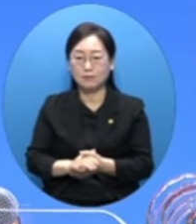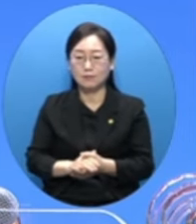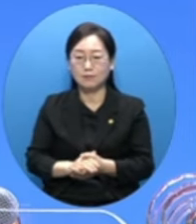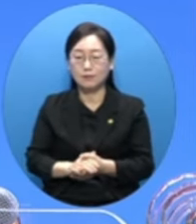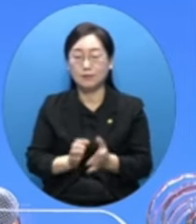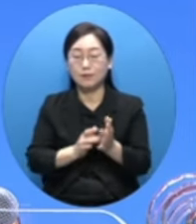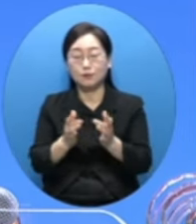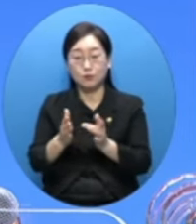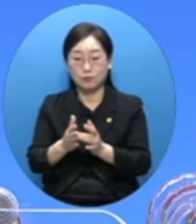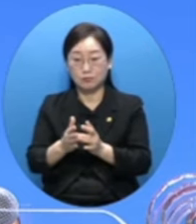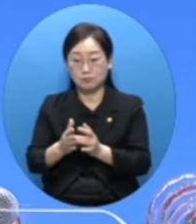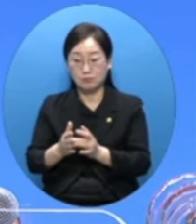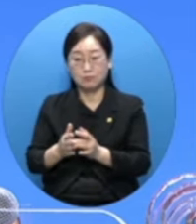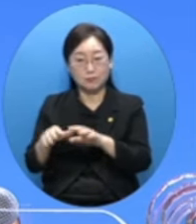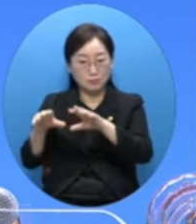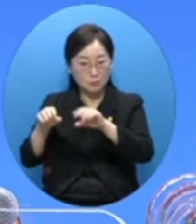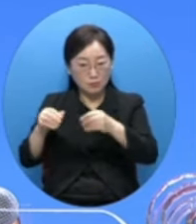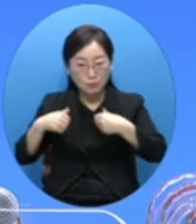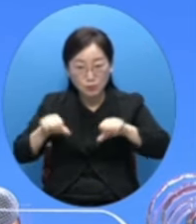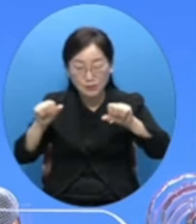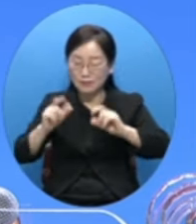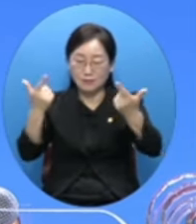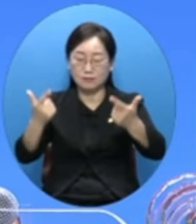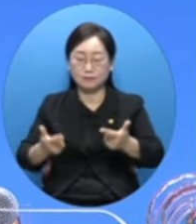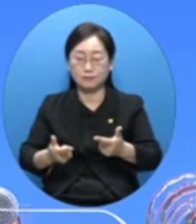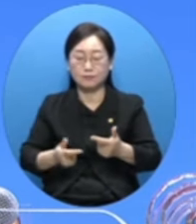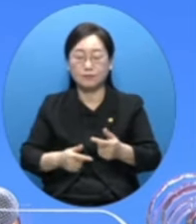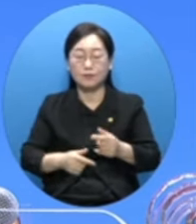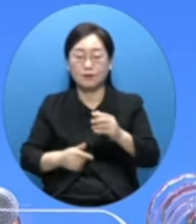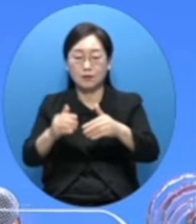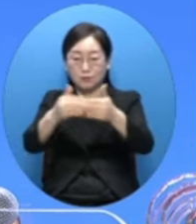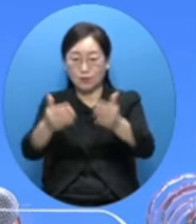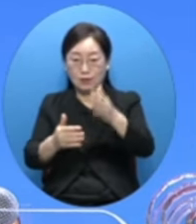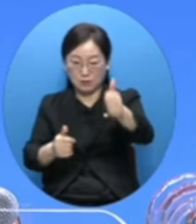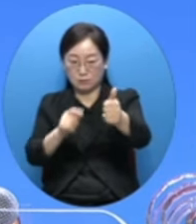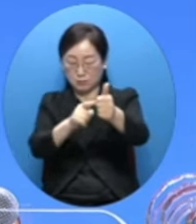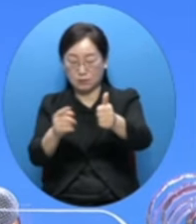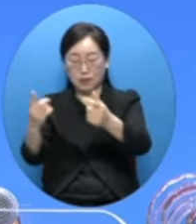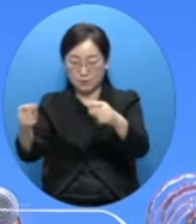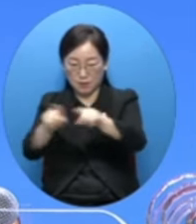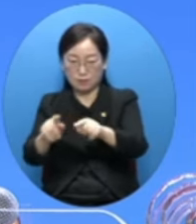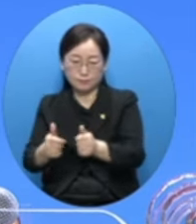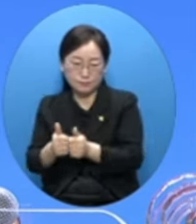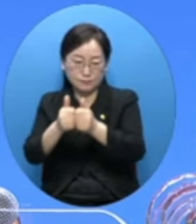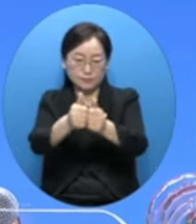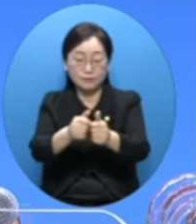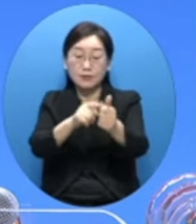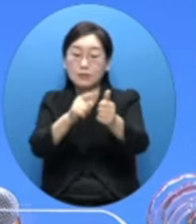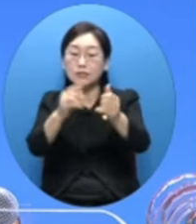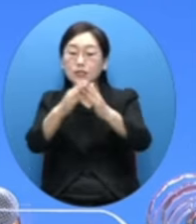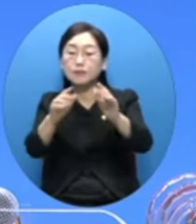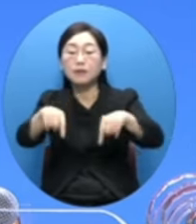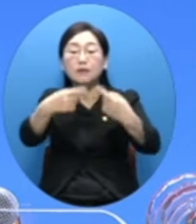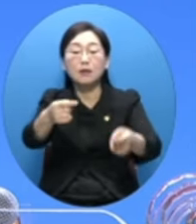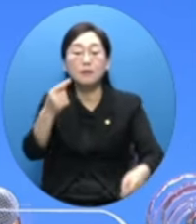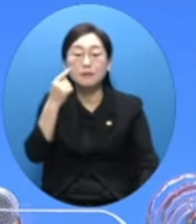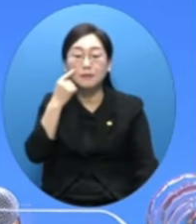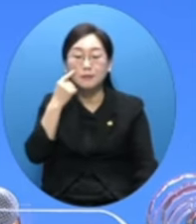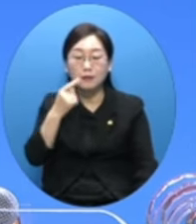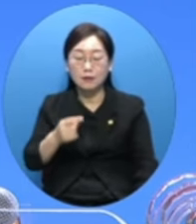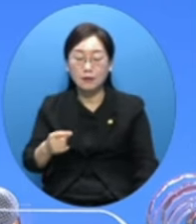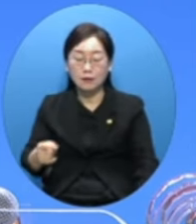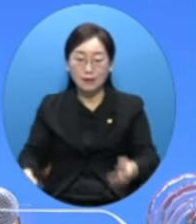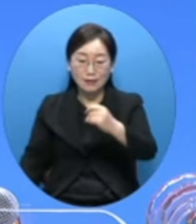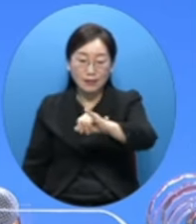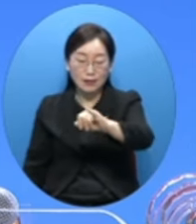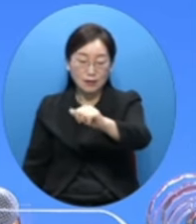예수님은 발걸음을 멈추지 아니하시고 회당장 야이로와 함께 그 집에 가셨습니다. 야이로의 집에 들어가셔서 그 죽어있는 딸이